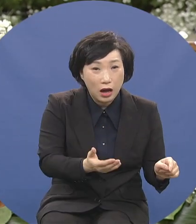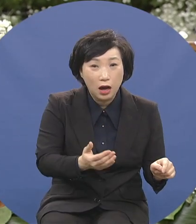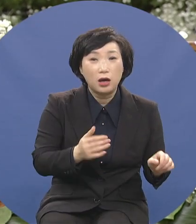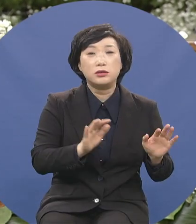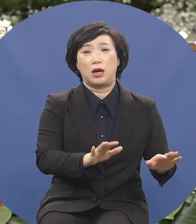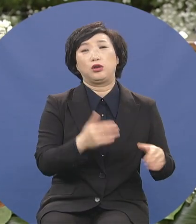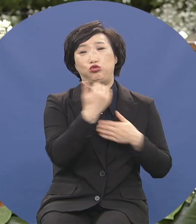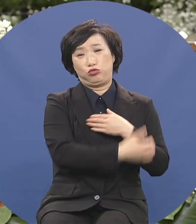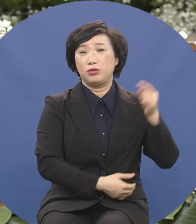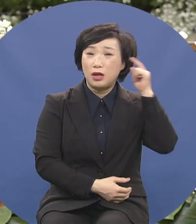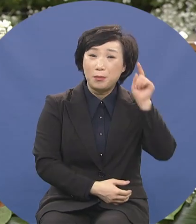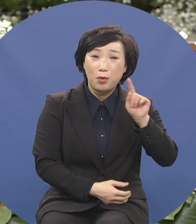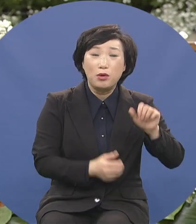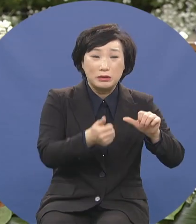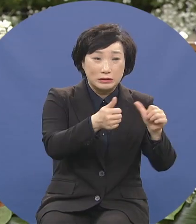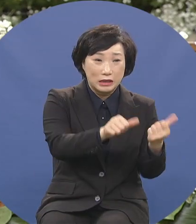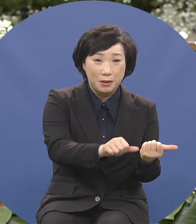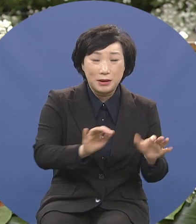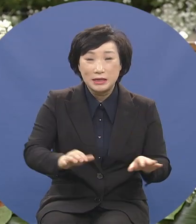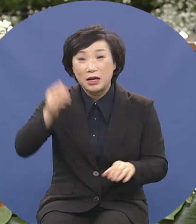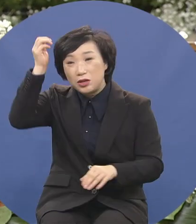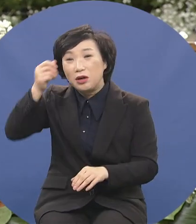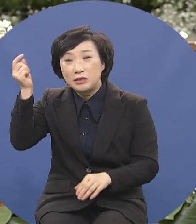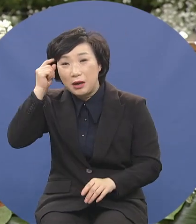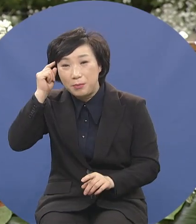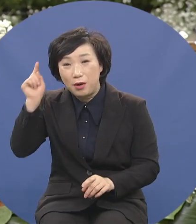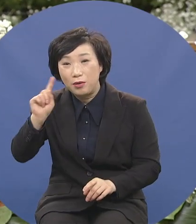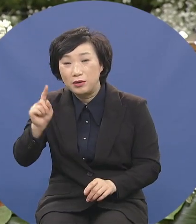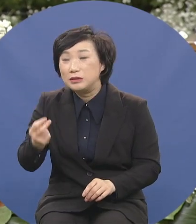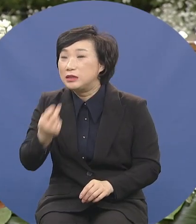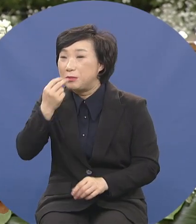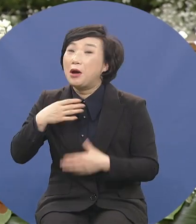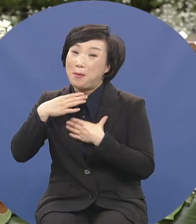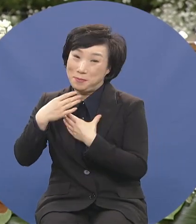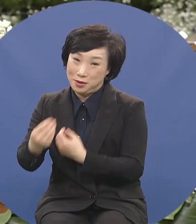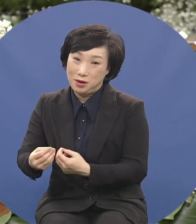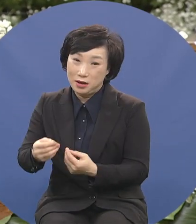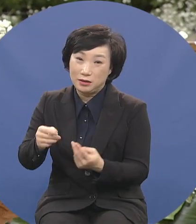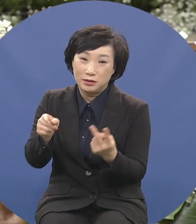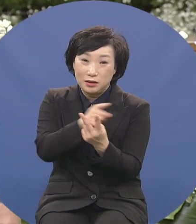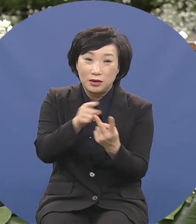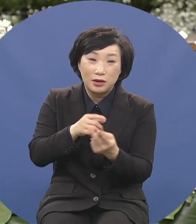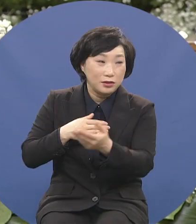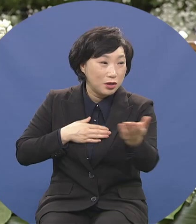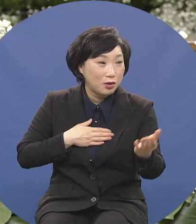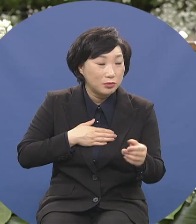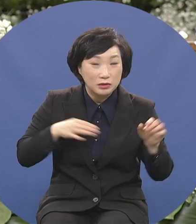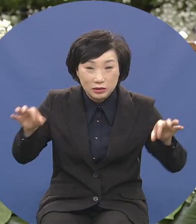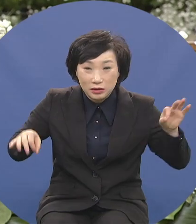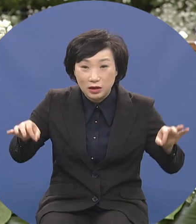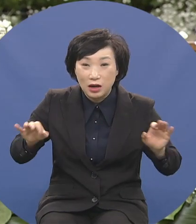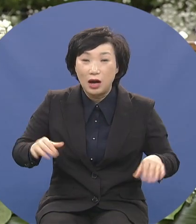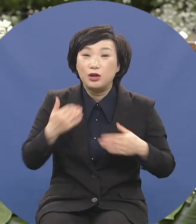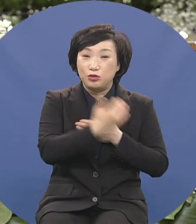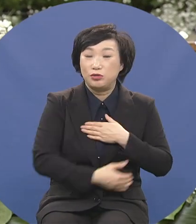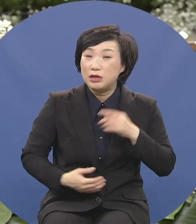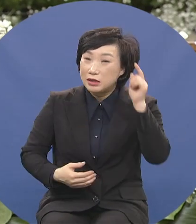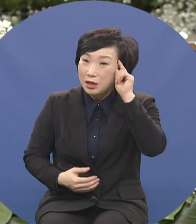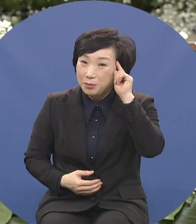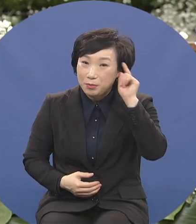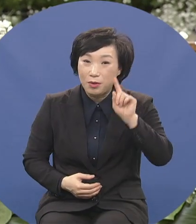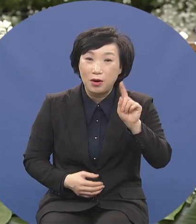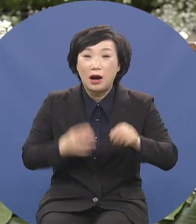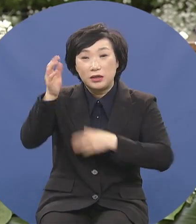생각은 사망이요 영의 생각은 생명의 평안이니라. 육신의 생각은 하나님과